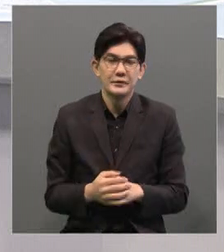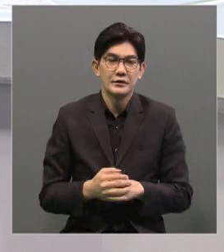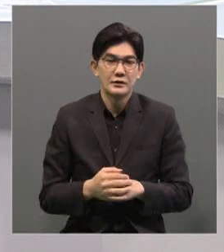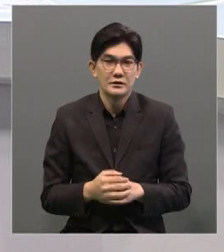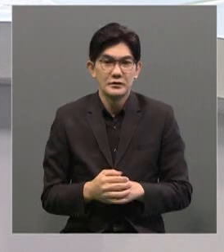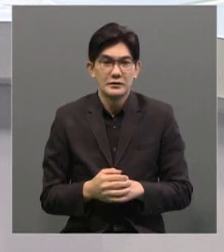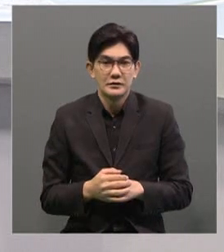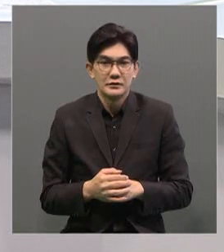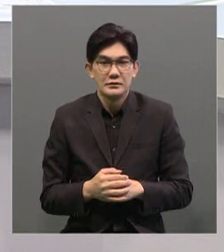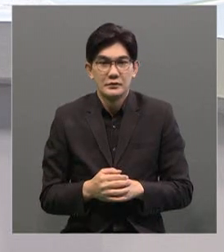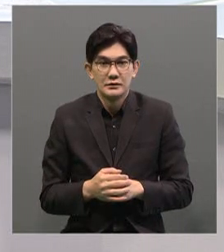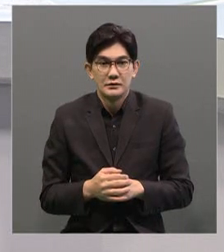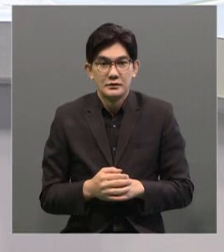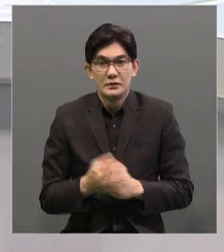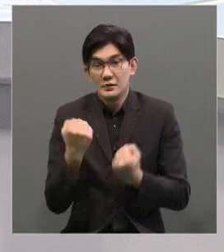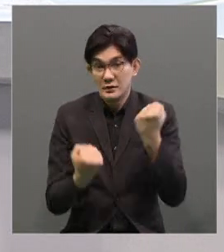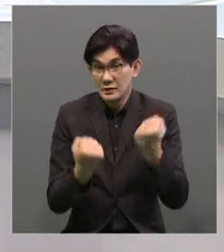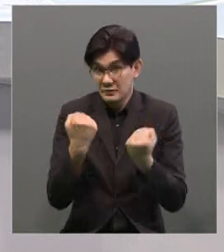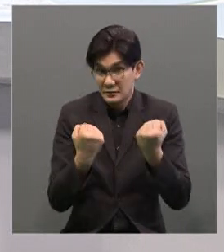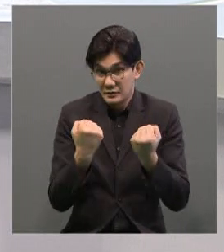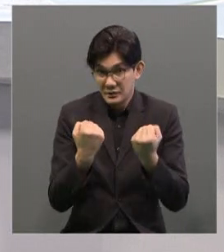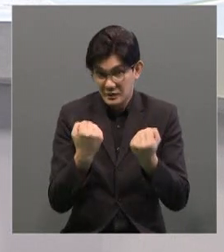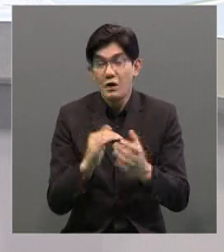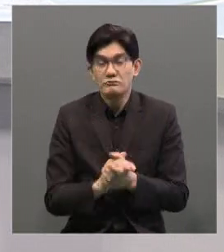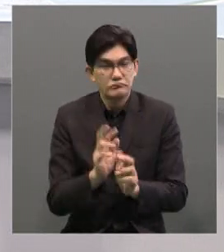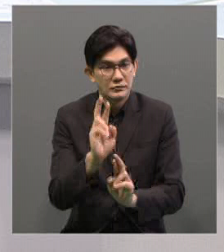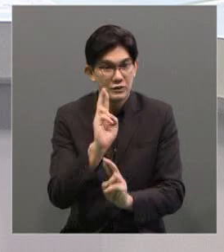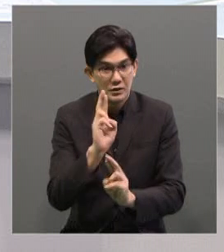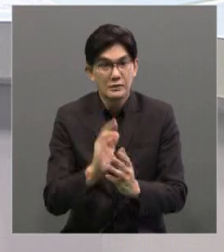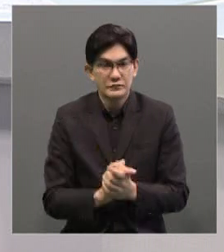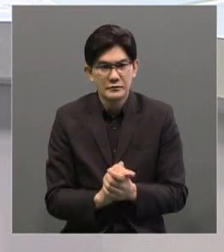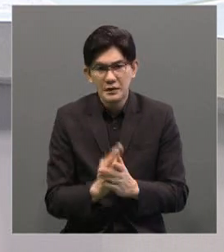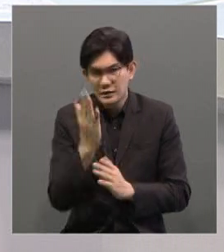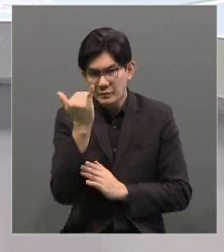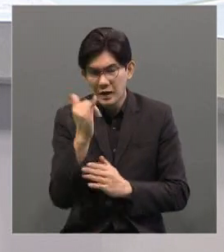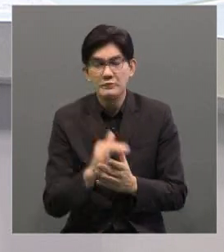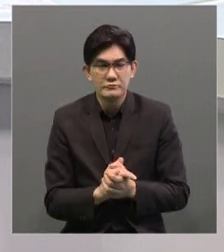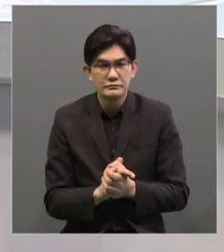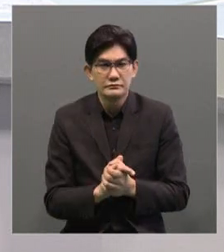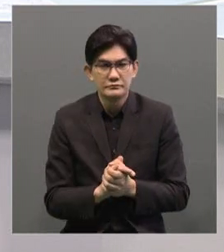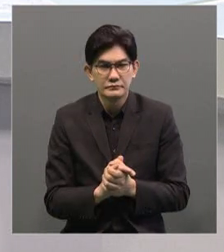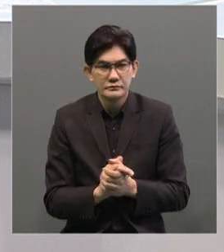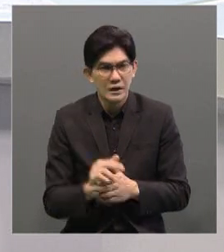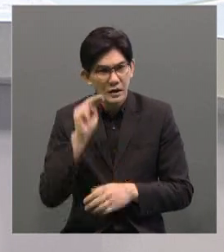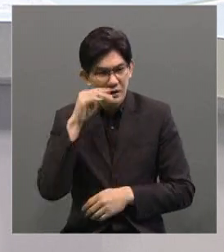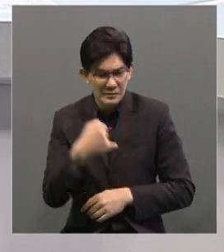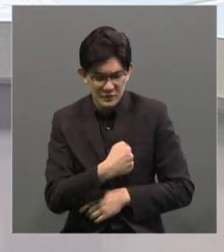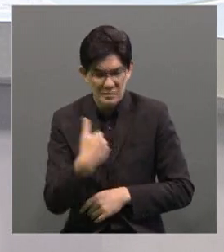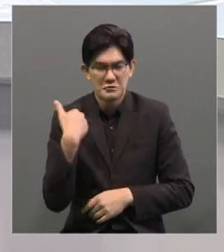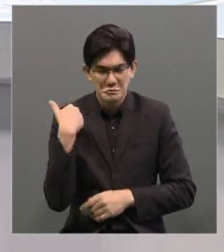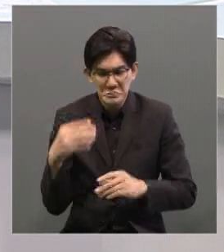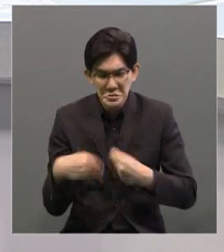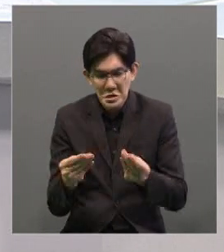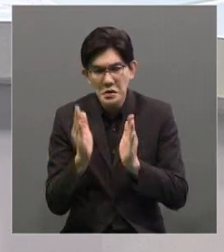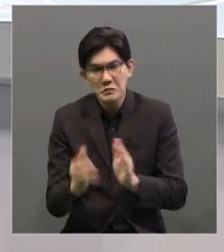ต่ว่าอย่างไรก็ตามอย่างที่บอกนะคะว่าขับรถนะคะใช้รถใช้ถนนต้องระมัดระวังเพราะว่าเราต้องมีจำใจให้เพื่อนร่วมทางด้วยเนาะ ค ่ ะ ค่